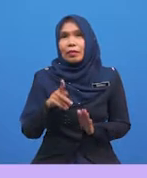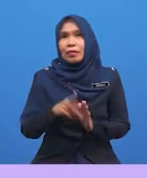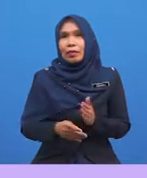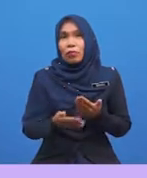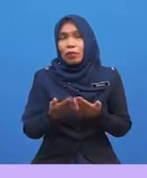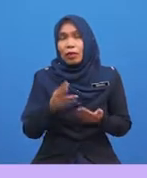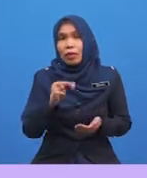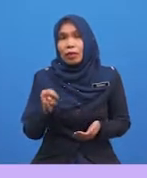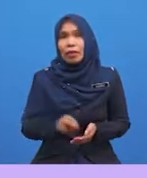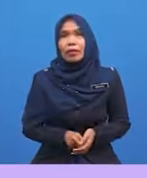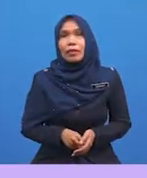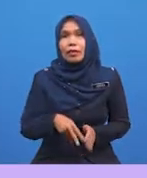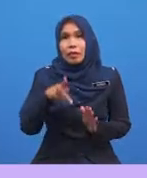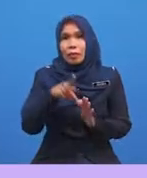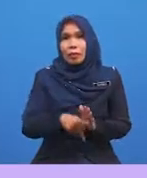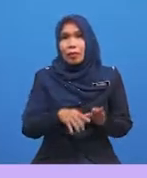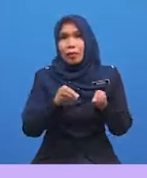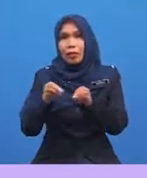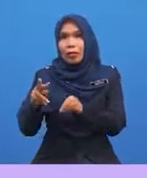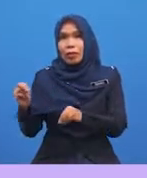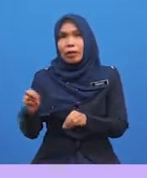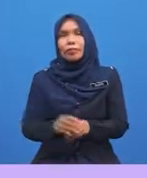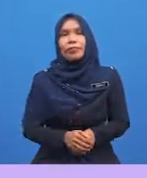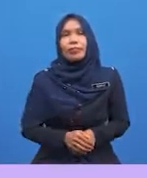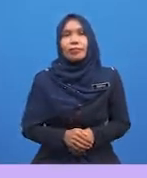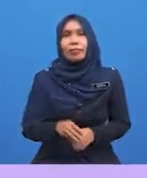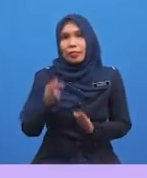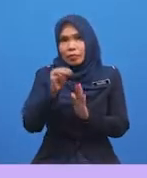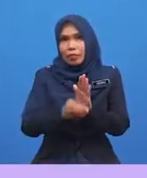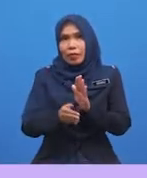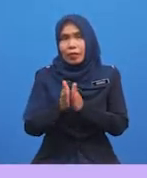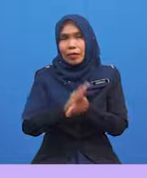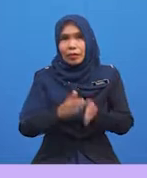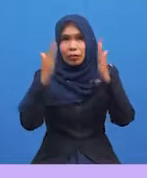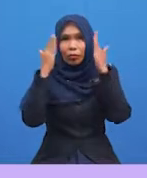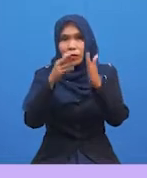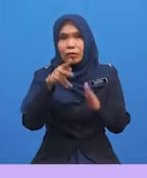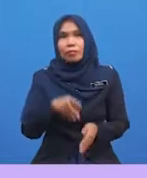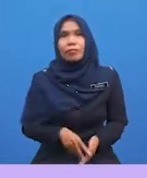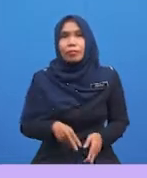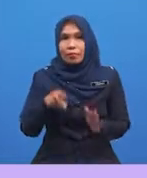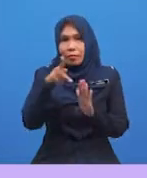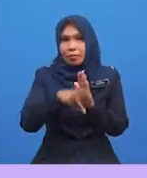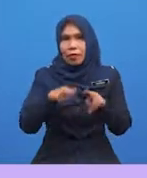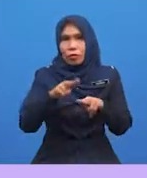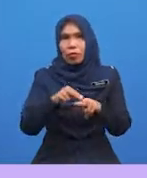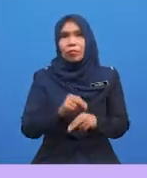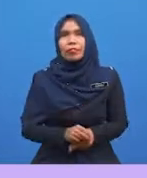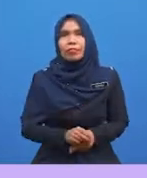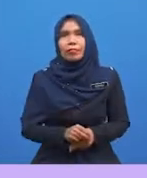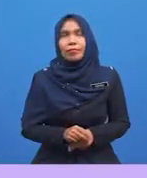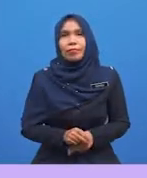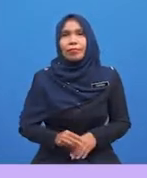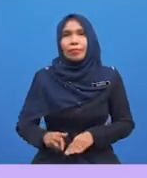penduduk. Kawasan pedalaman berpenduduk jarang kerana tidak mempunyai kemudahan